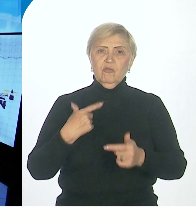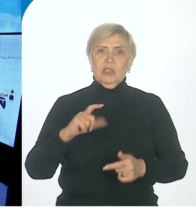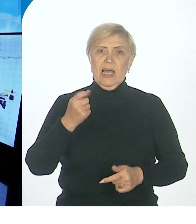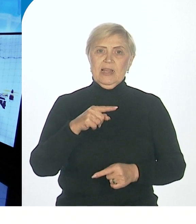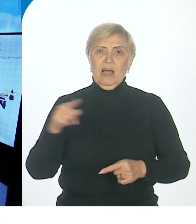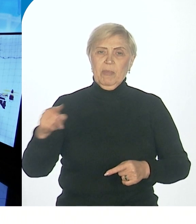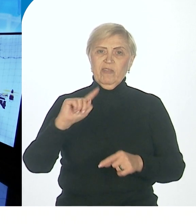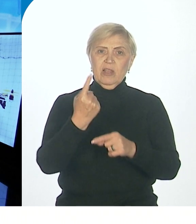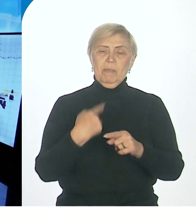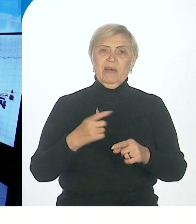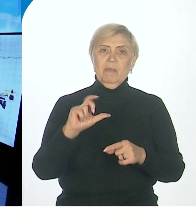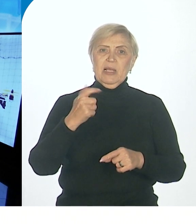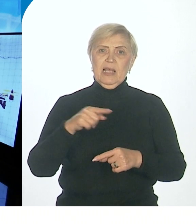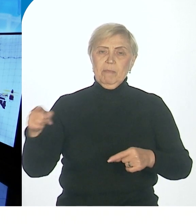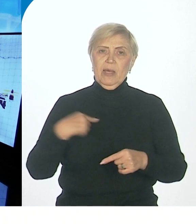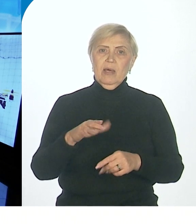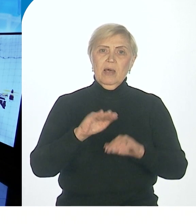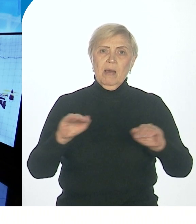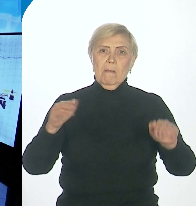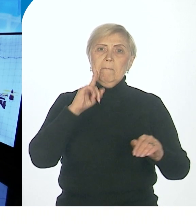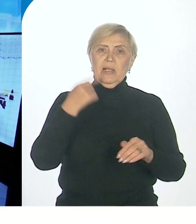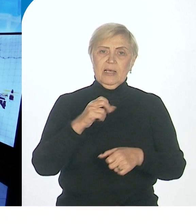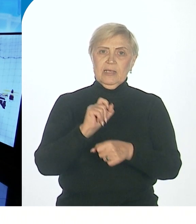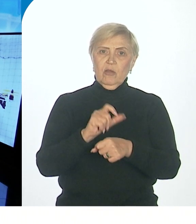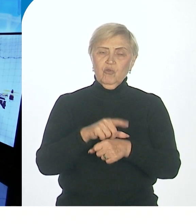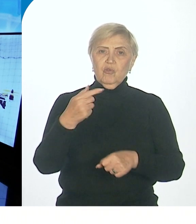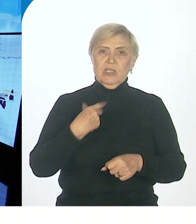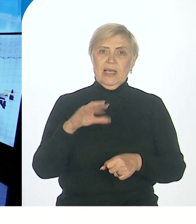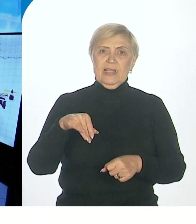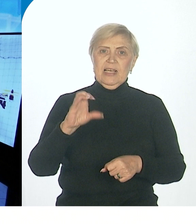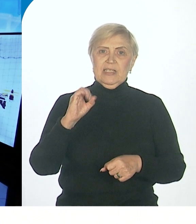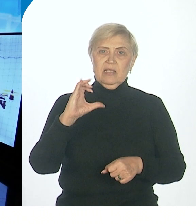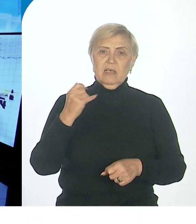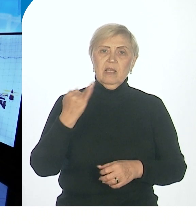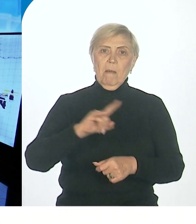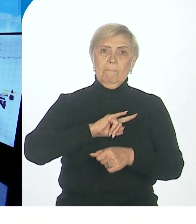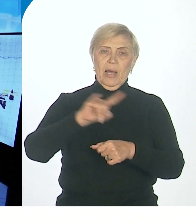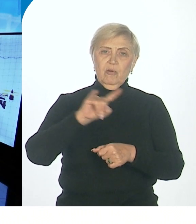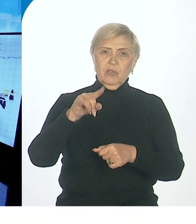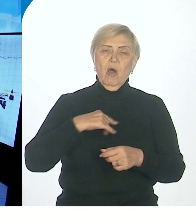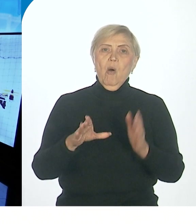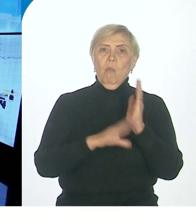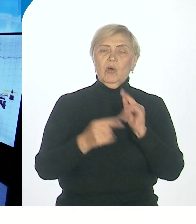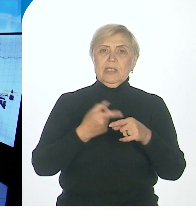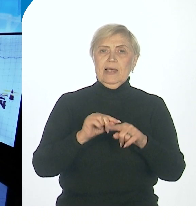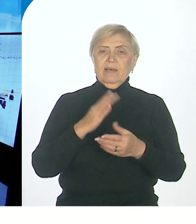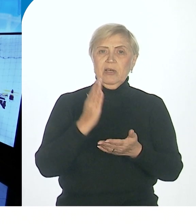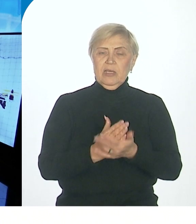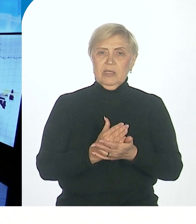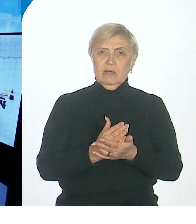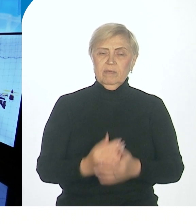этапе ребята сдают тестирование и полеты. Угу. После этого у них идет